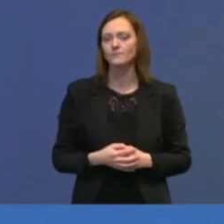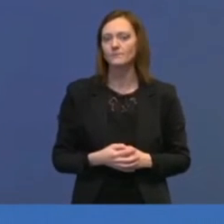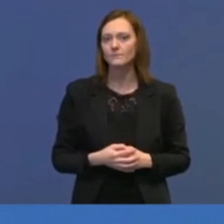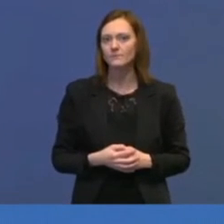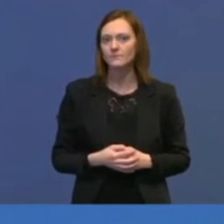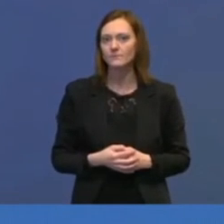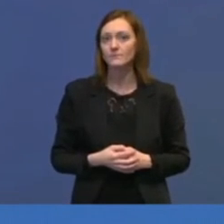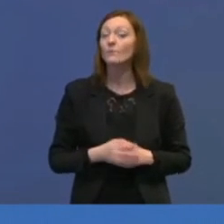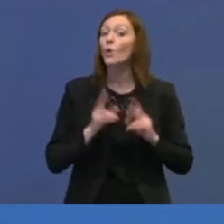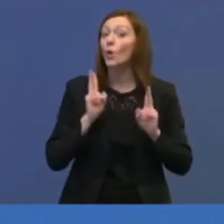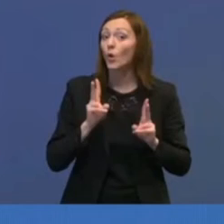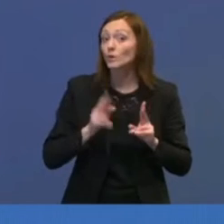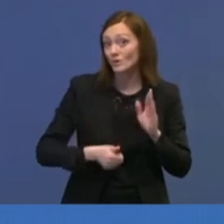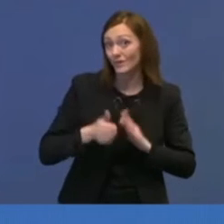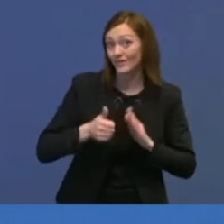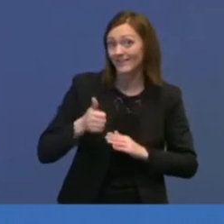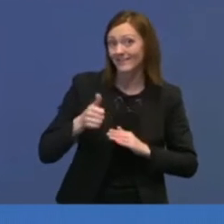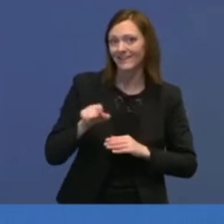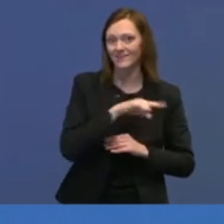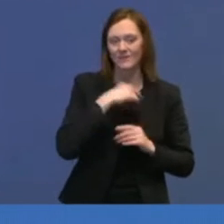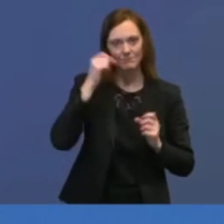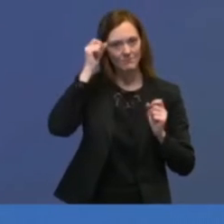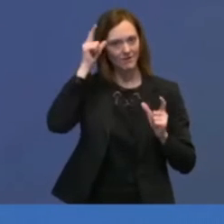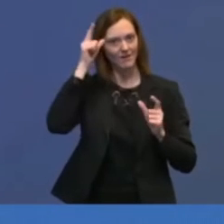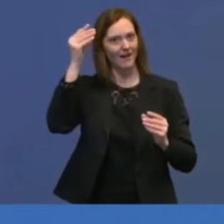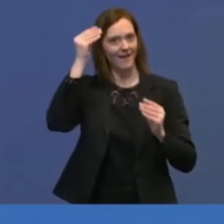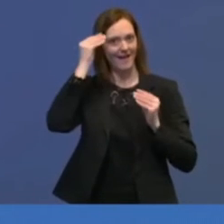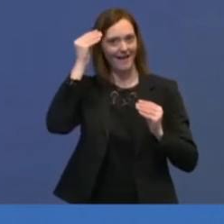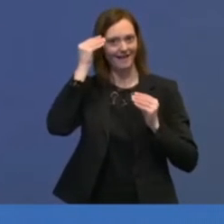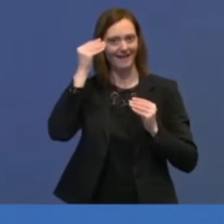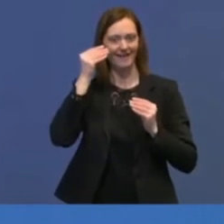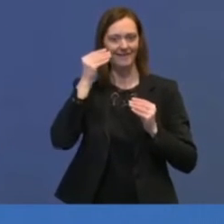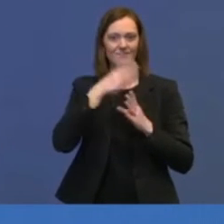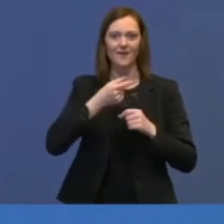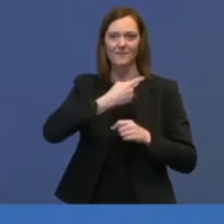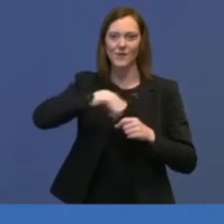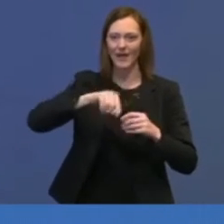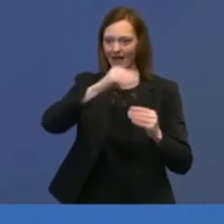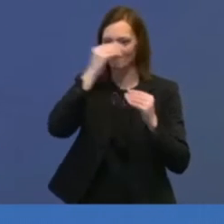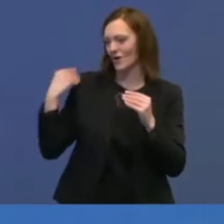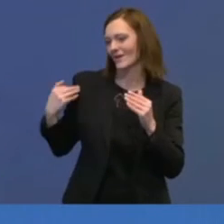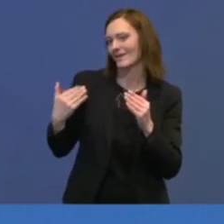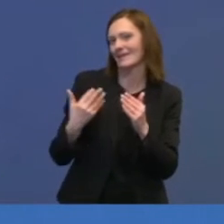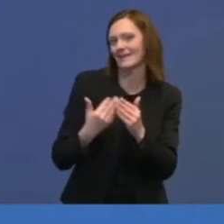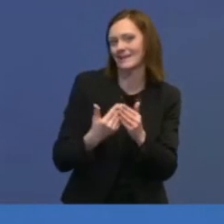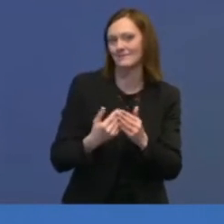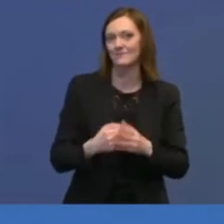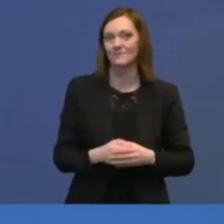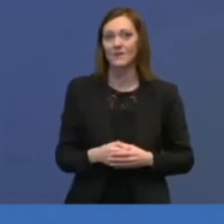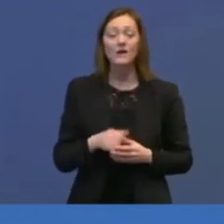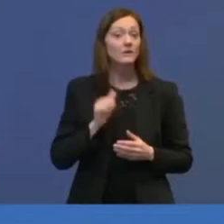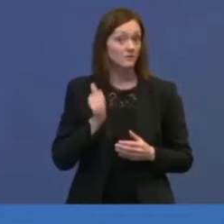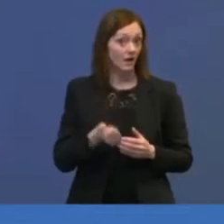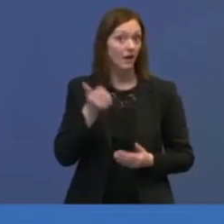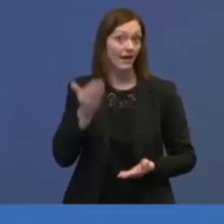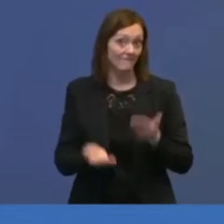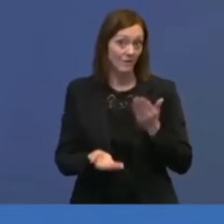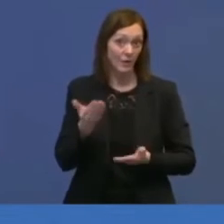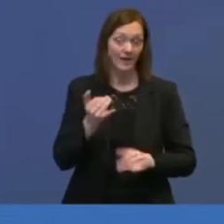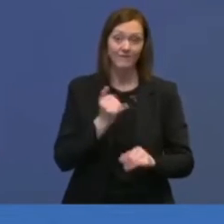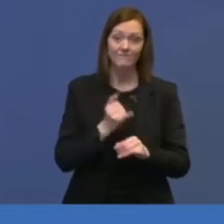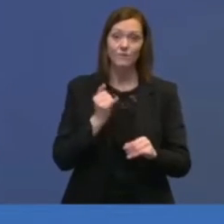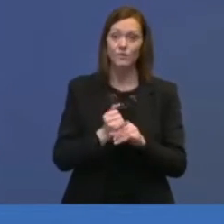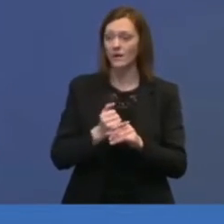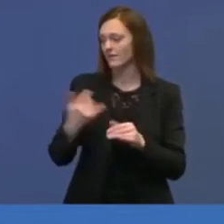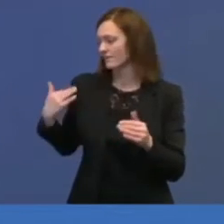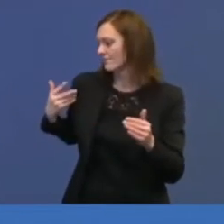Wa xa iyan a mihimah in wax laga barta waxyaalehi inaga soomaray uudurkan. Wa xa nu qimayn ku samayn doona hapki